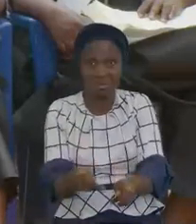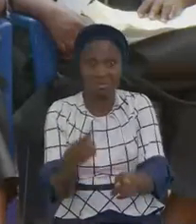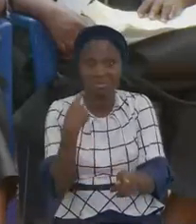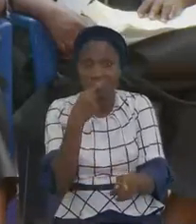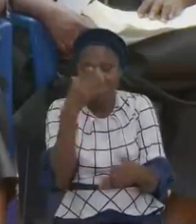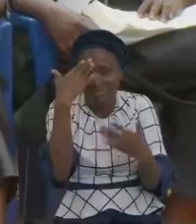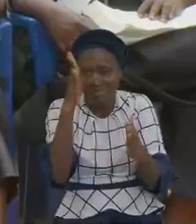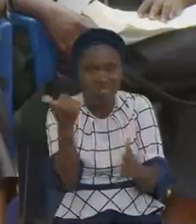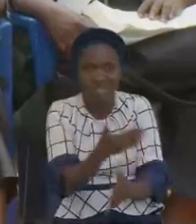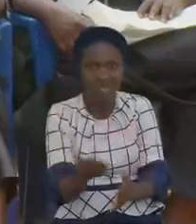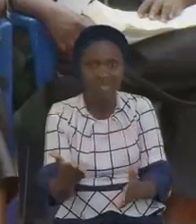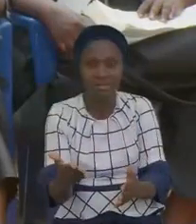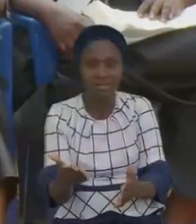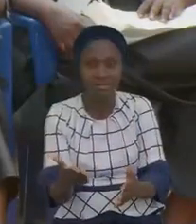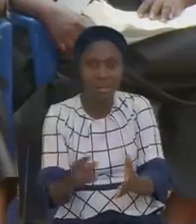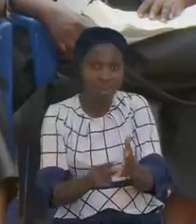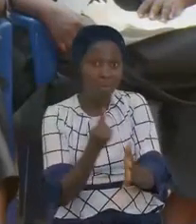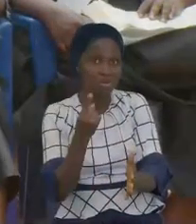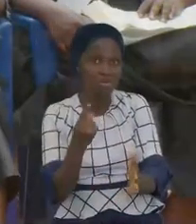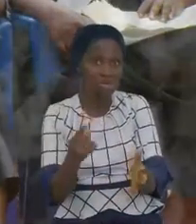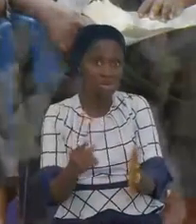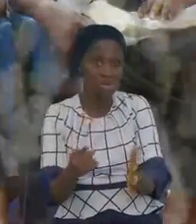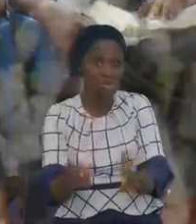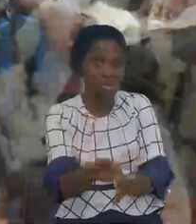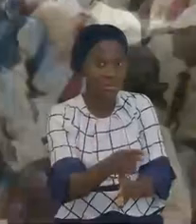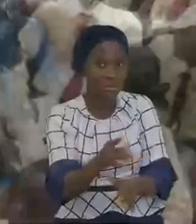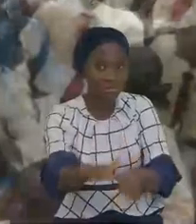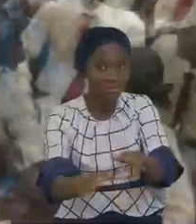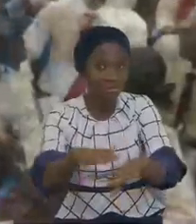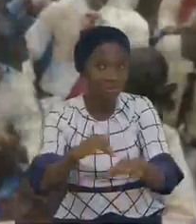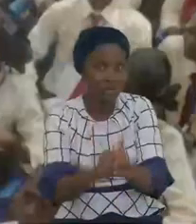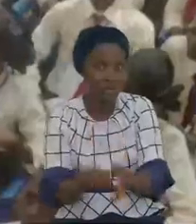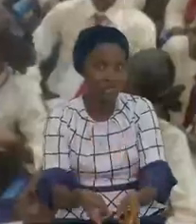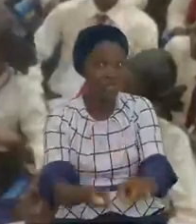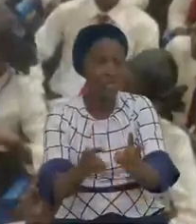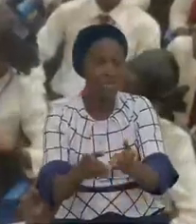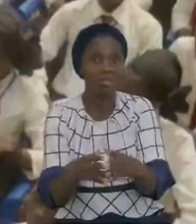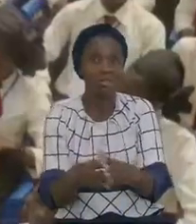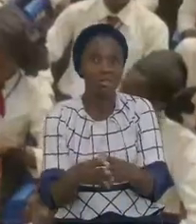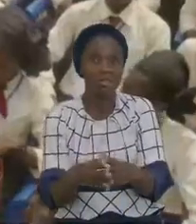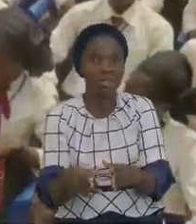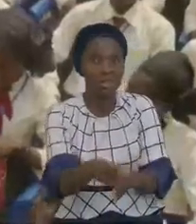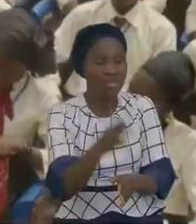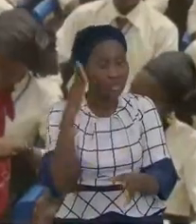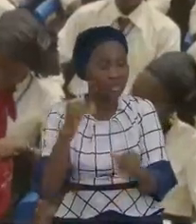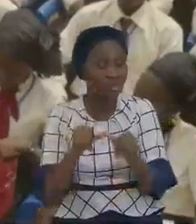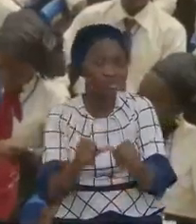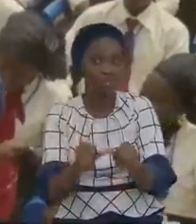une fois qu'il met le pied sur ce chemin, il pourra marcher et faire du progrès.